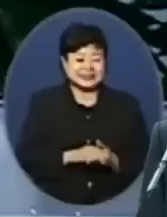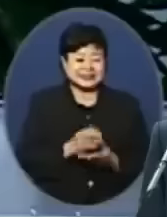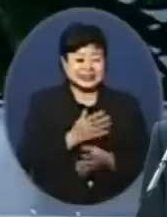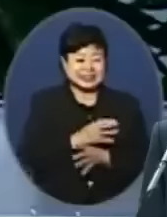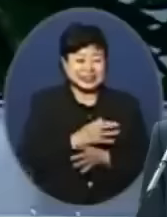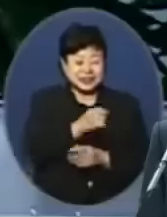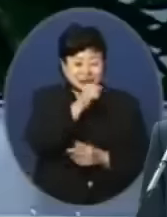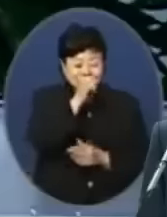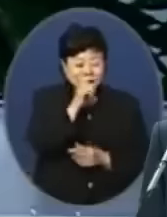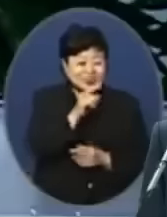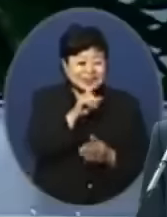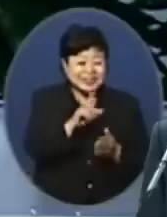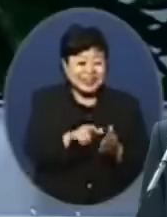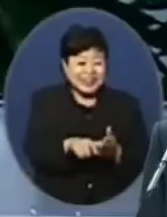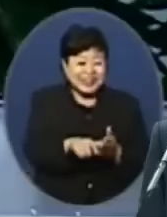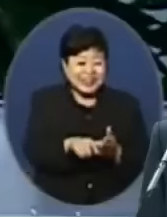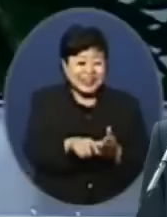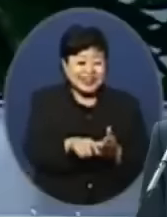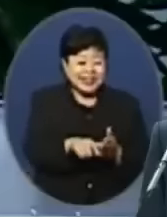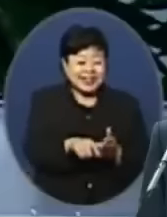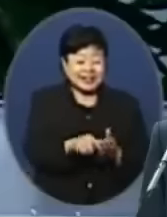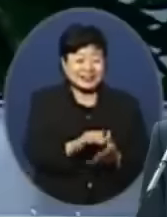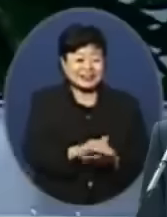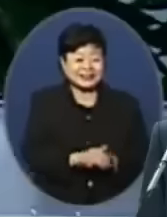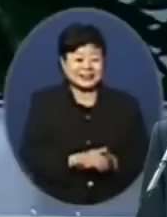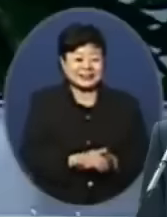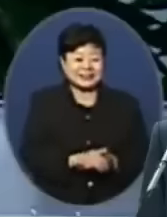장난을 좋아하셔서 어떤 때는